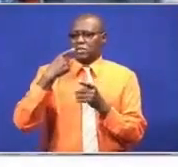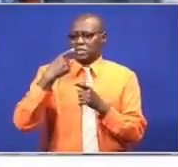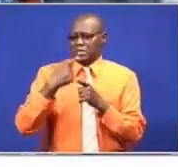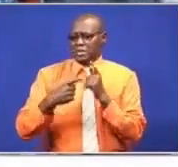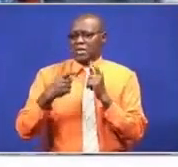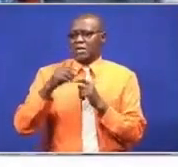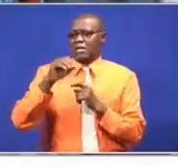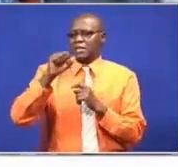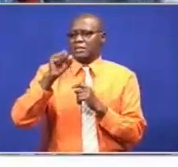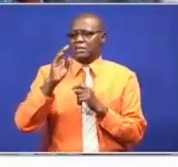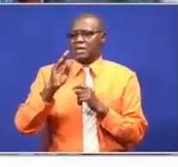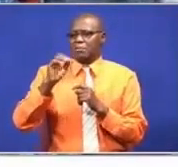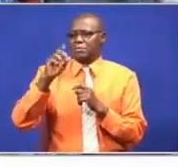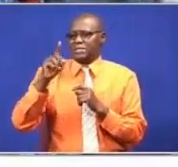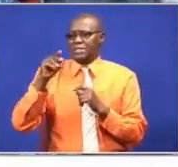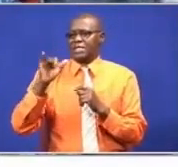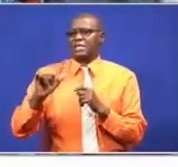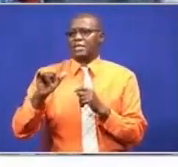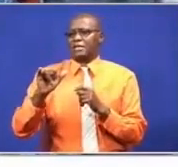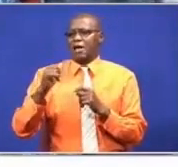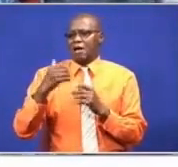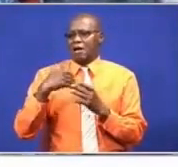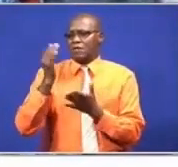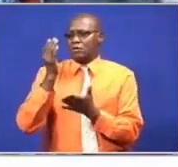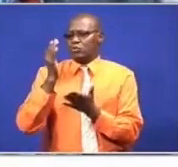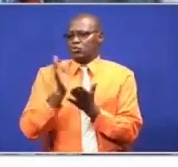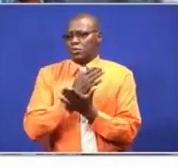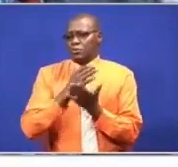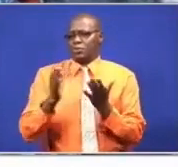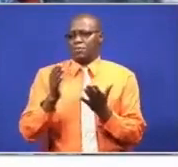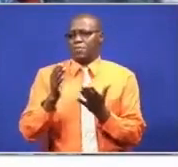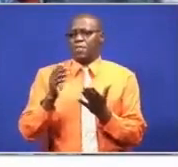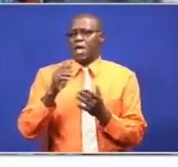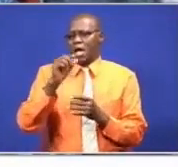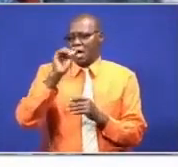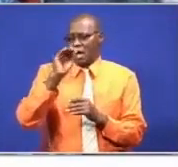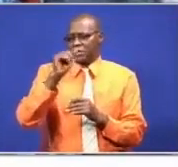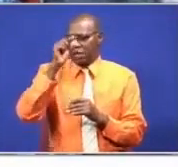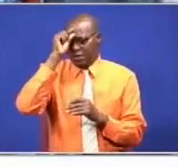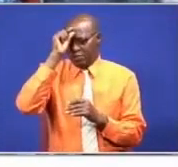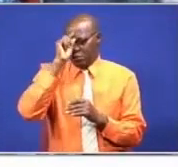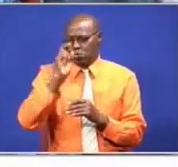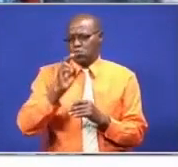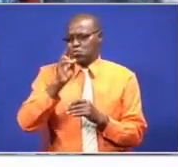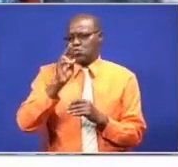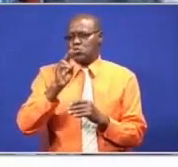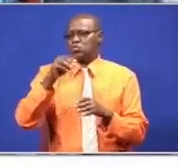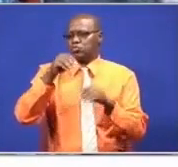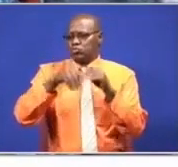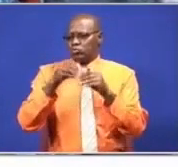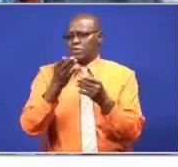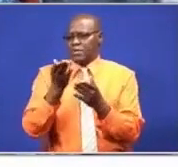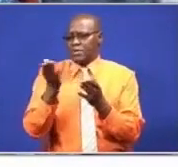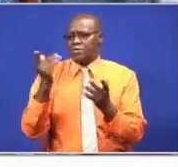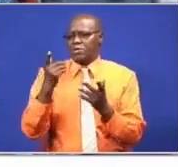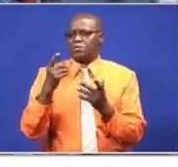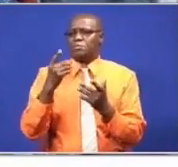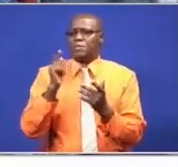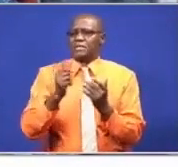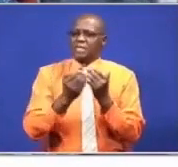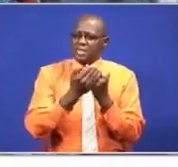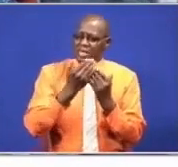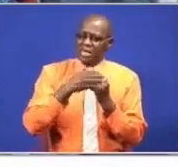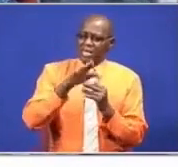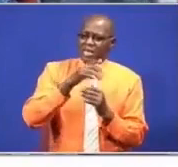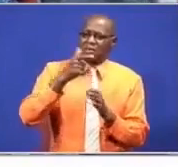Uhuru. Tuliwapigia kura na hatu kupiga kimakosa. Tunaomba ishughulikie shughuli ya mafuta